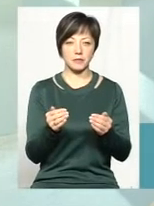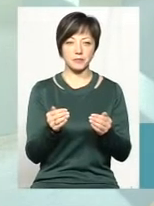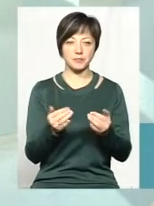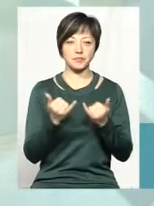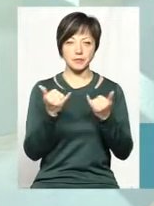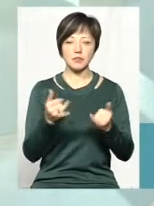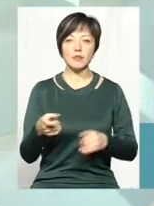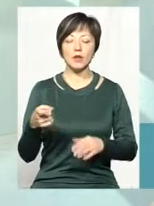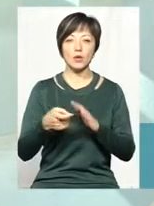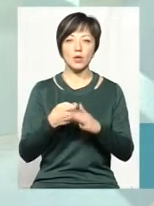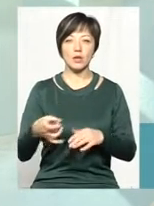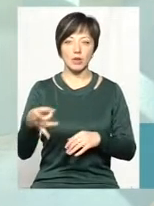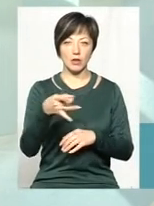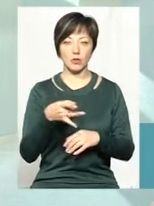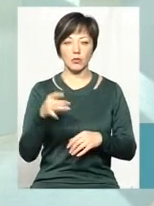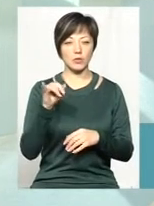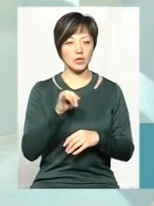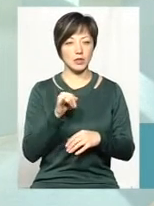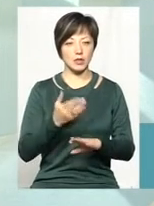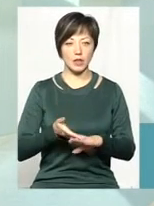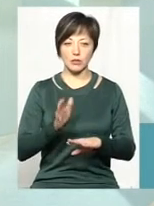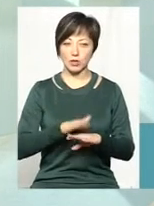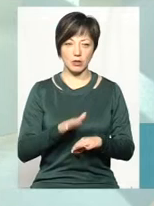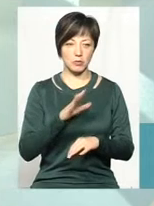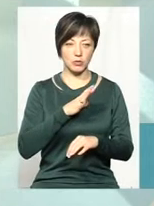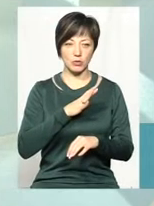Донецького регіону. І дуже воно тяжке було.